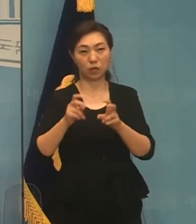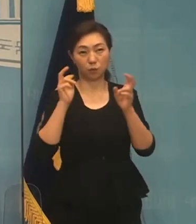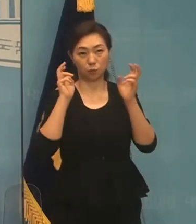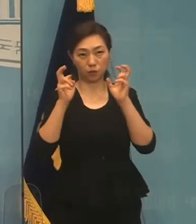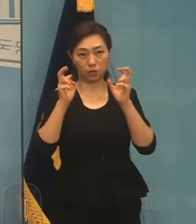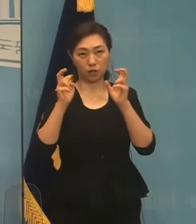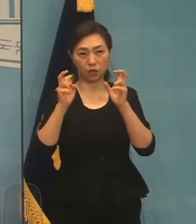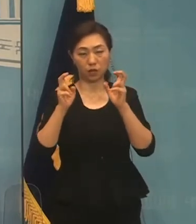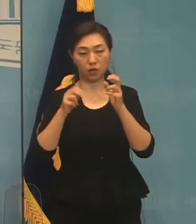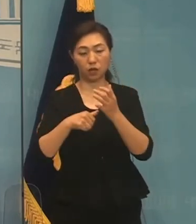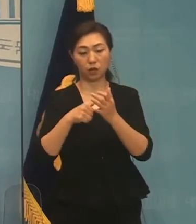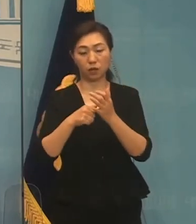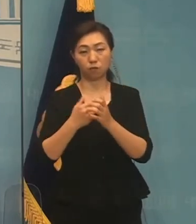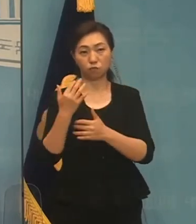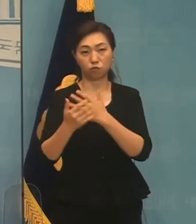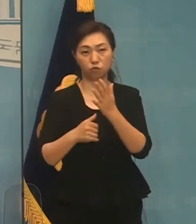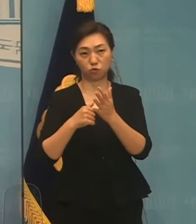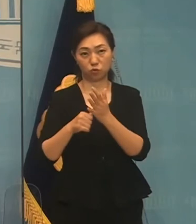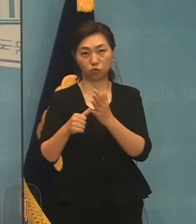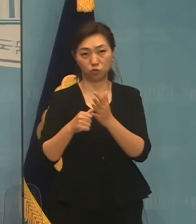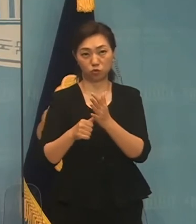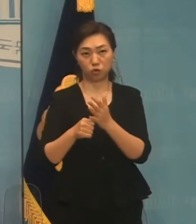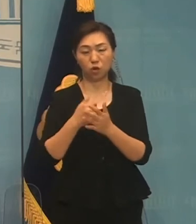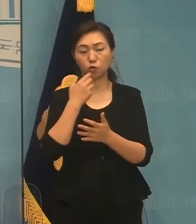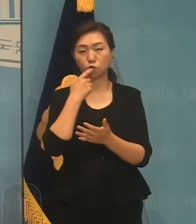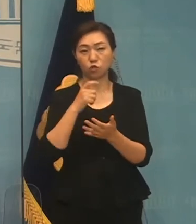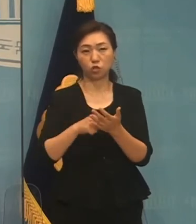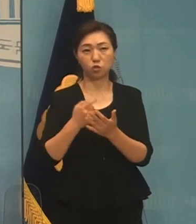인화제를 사용하는 건축주